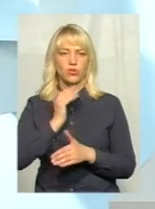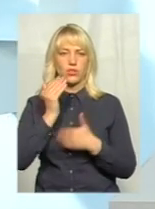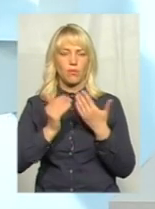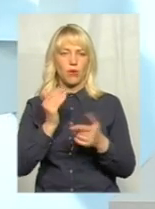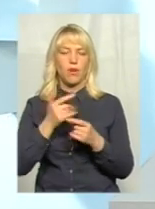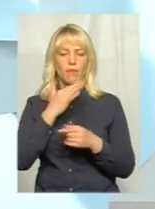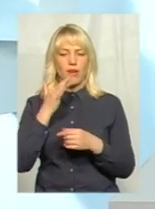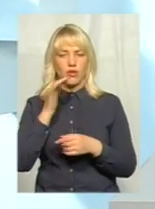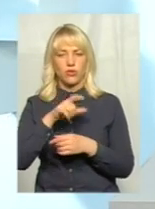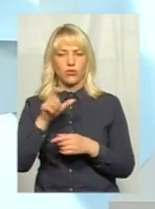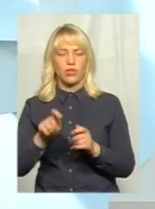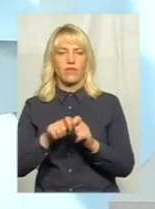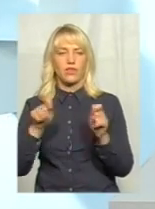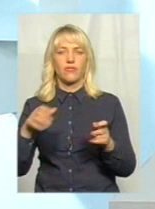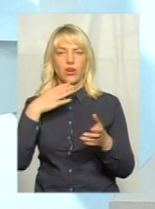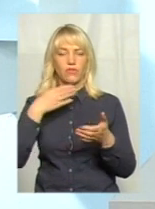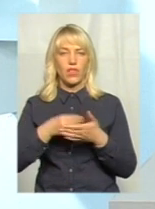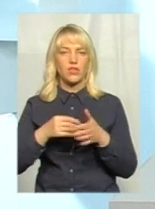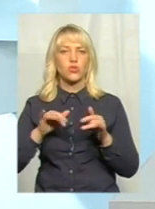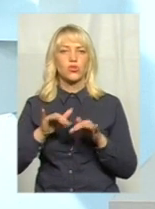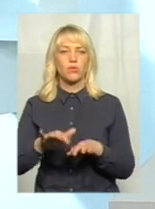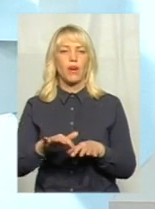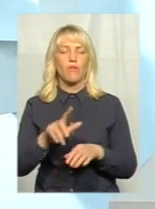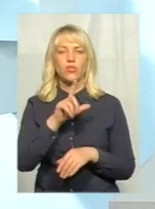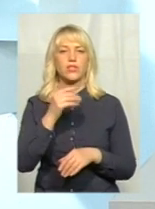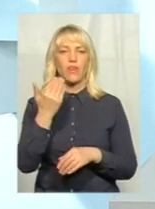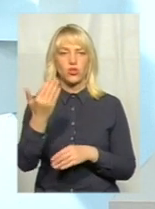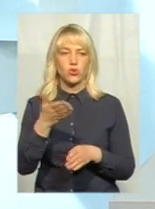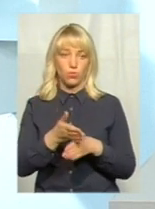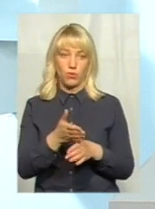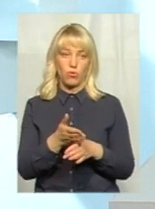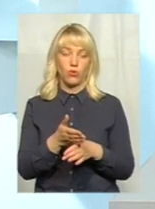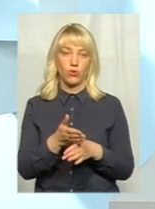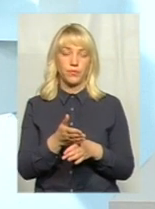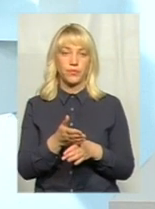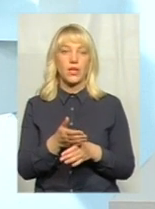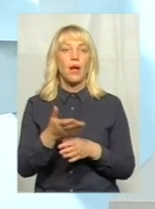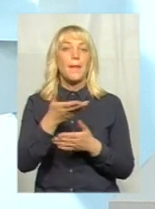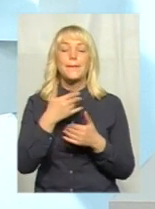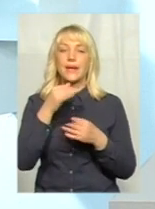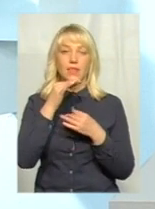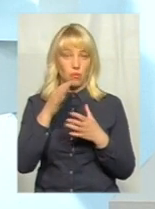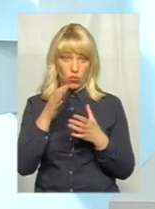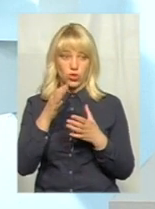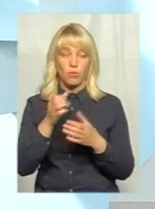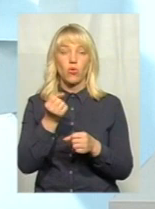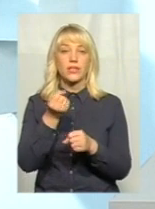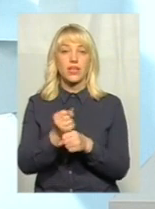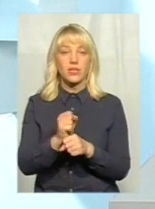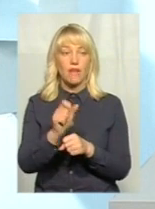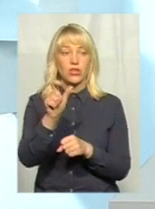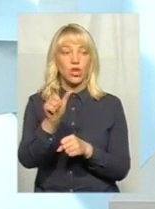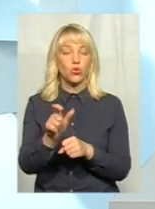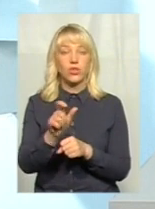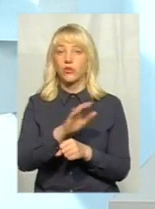людей відкриває зараз власну справу? От саме з вашою допомогою. Розумієте, ми не можемо заставити людину